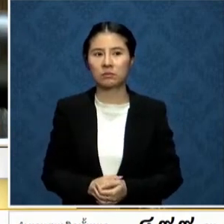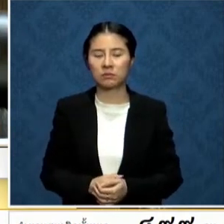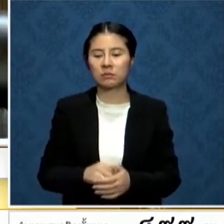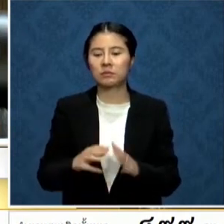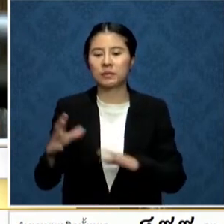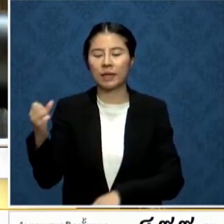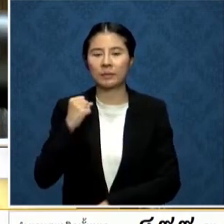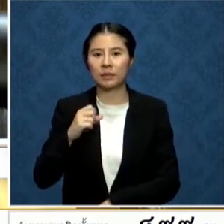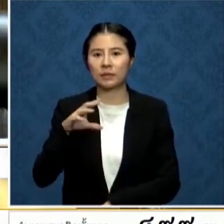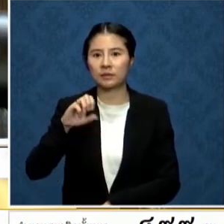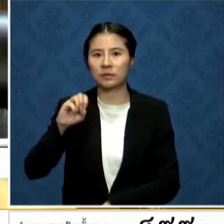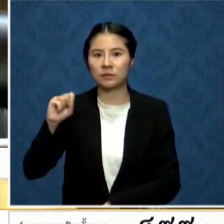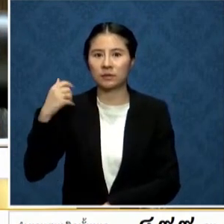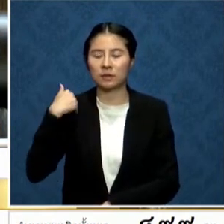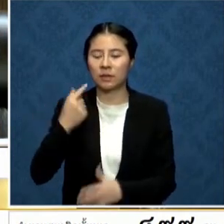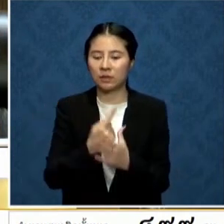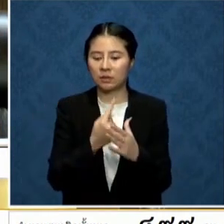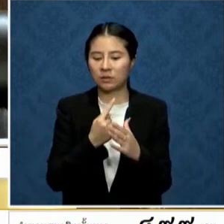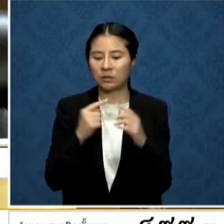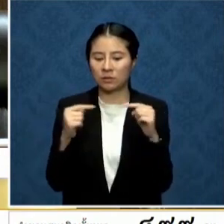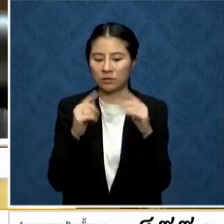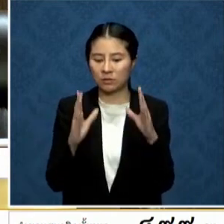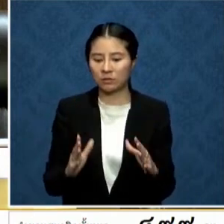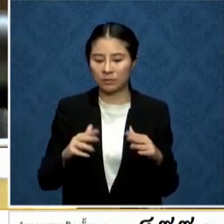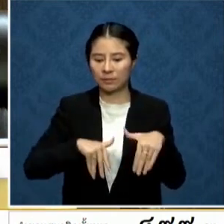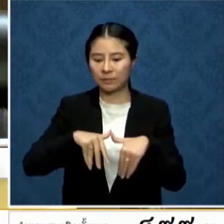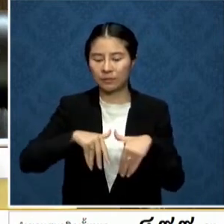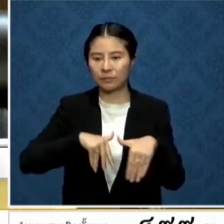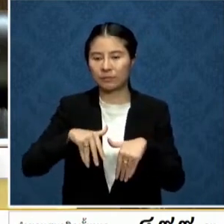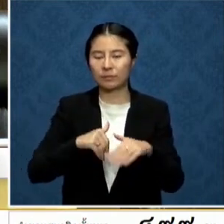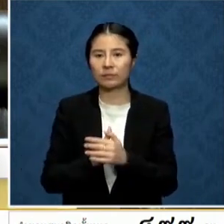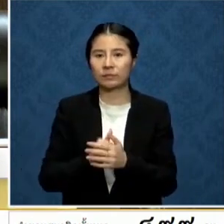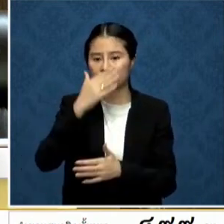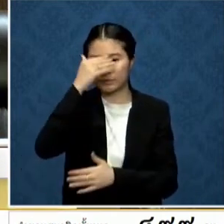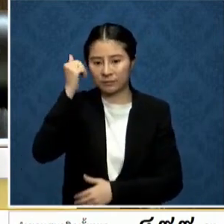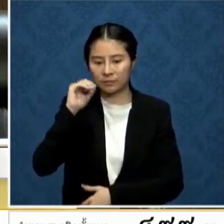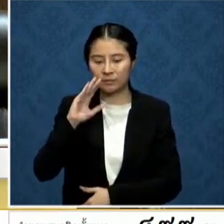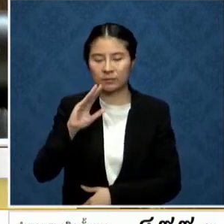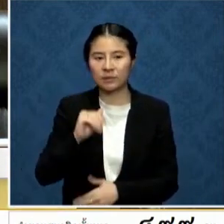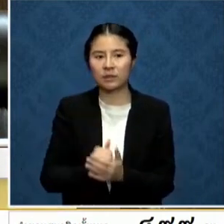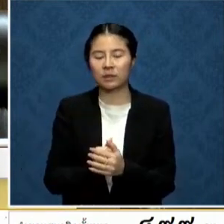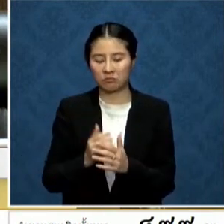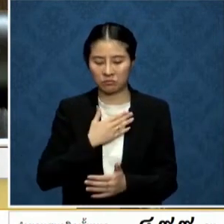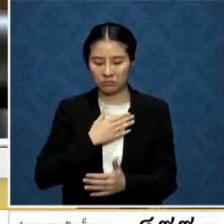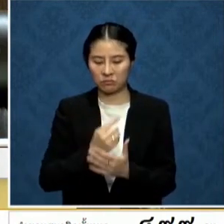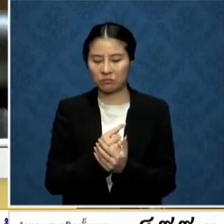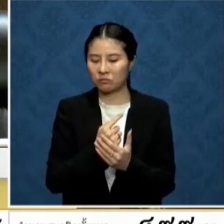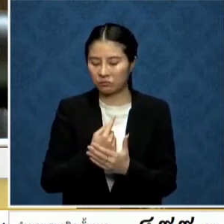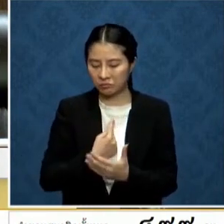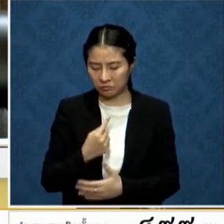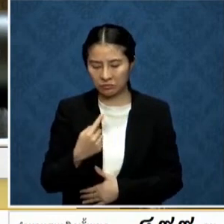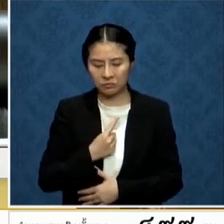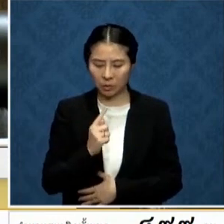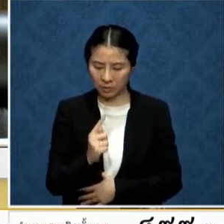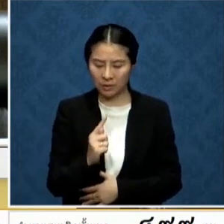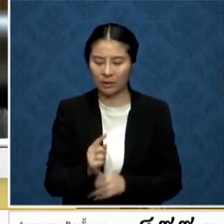ของสสที่เป็นตัวแทนของพี่น้องประชาชนอย่าลืมนะครับเราเป็นตัวแทนของพี่น้องประชาชนครับเราไม่สามารถให้